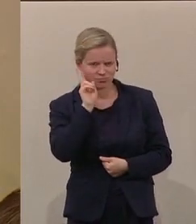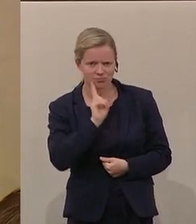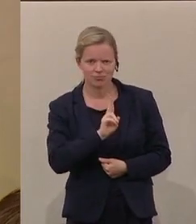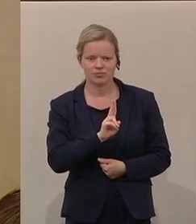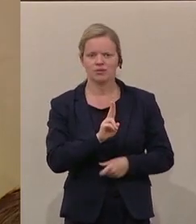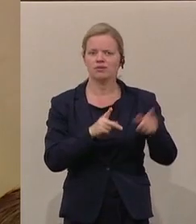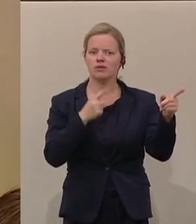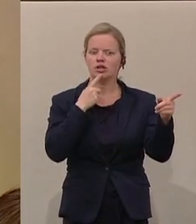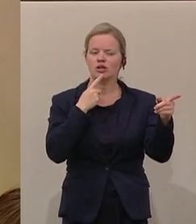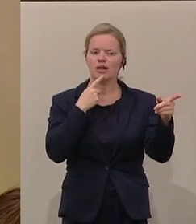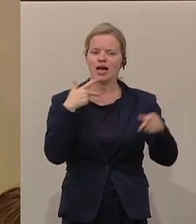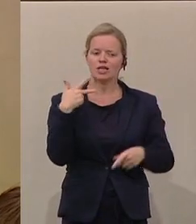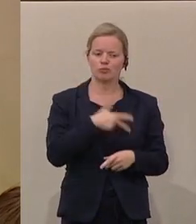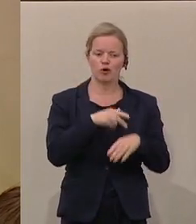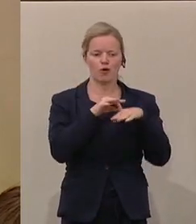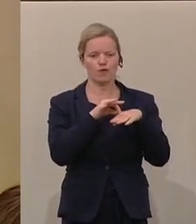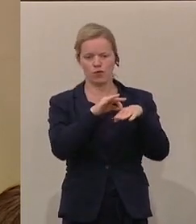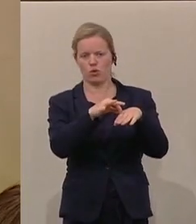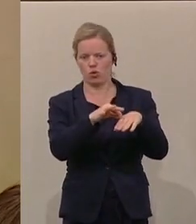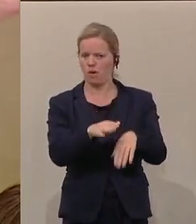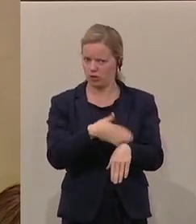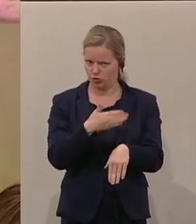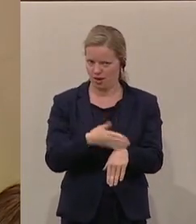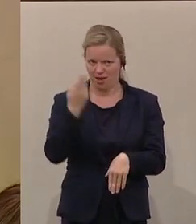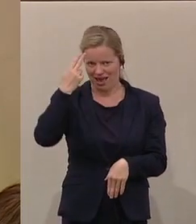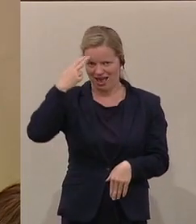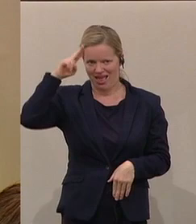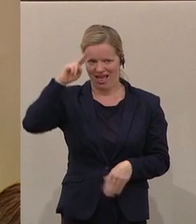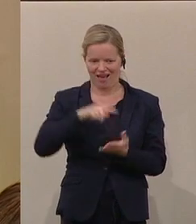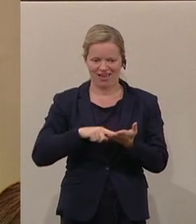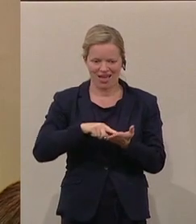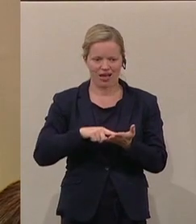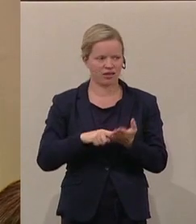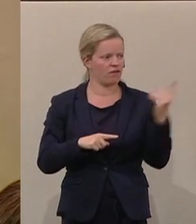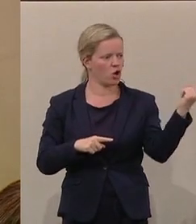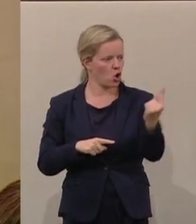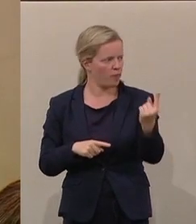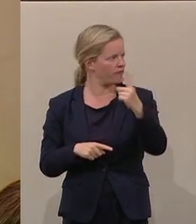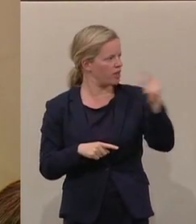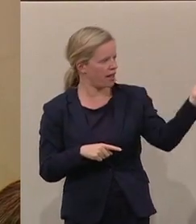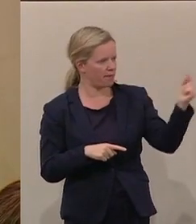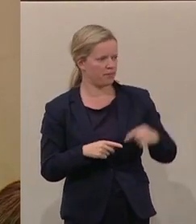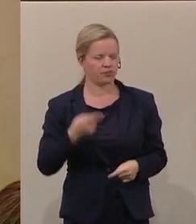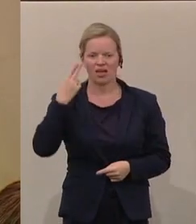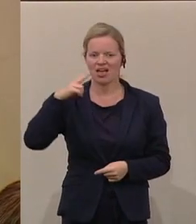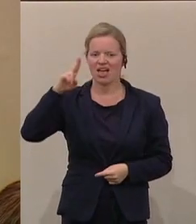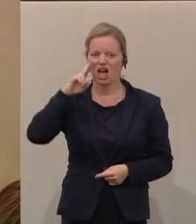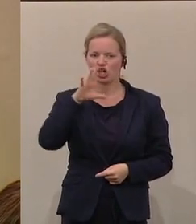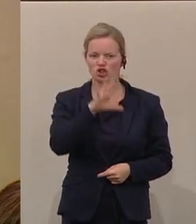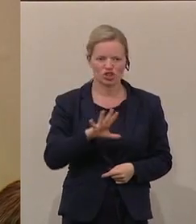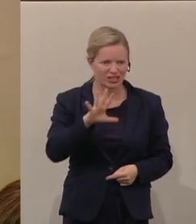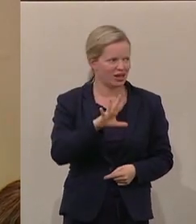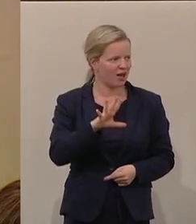die Führungsspitze der SPÖ, ein Herr Kern, irgendwo gekommen, wieder weg, ein Herr Schieder, jetzt die Frau Renny